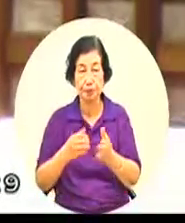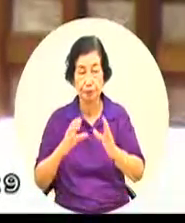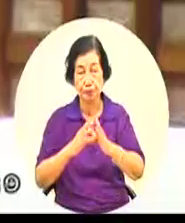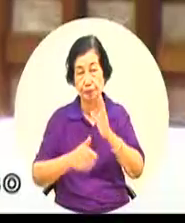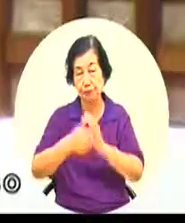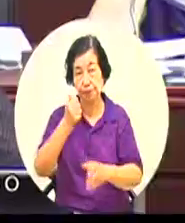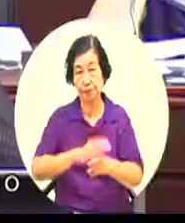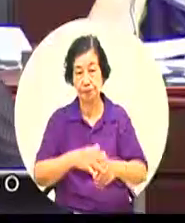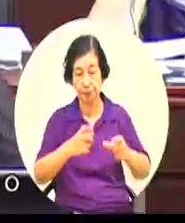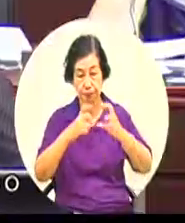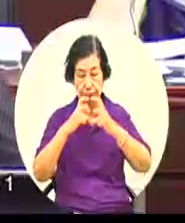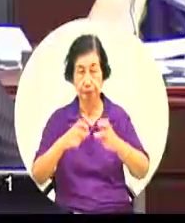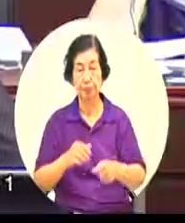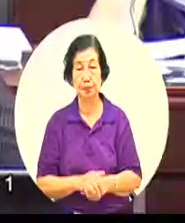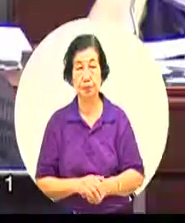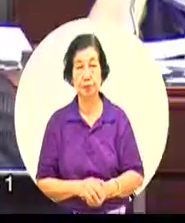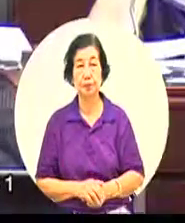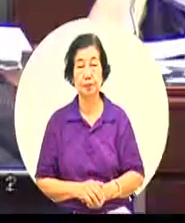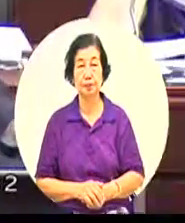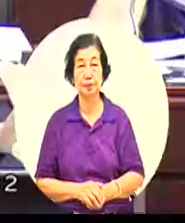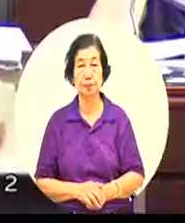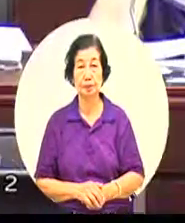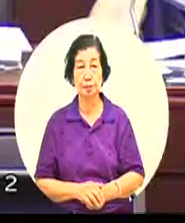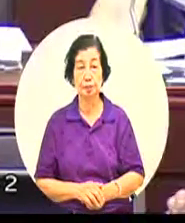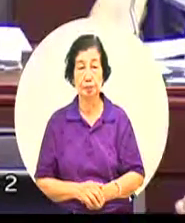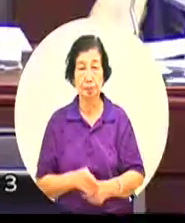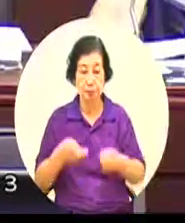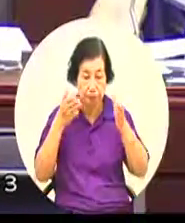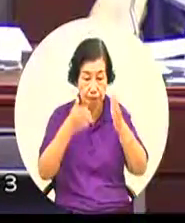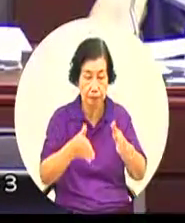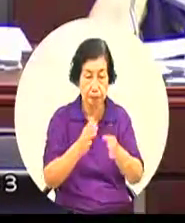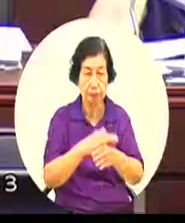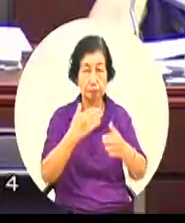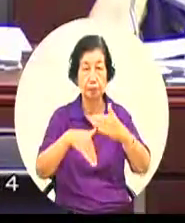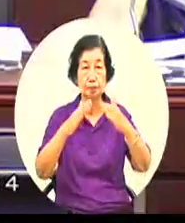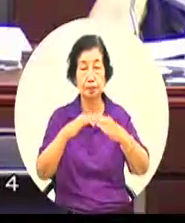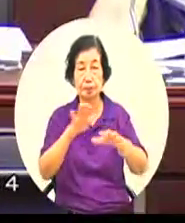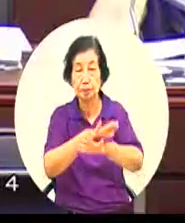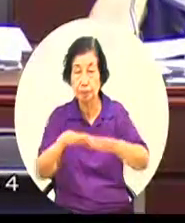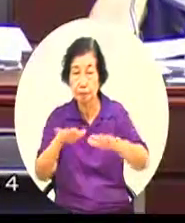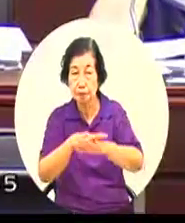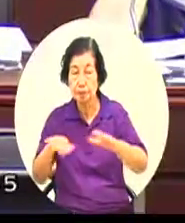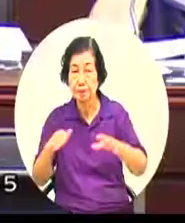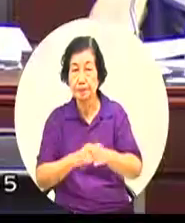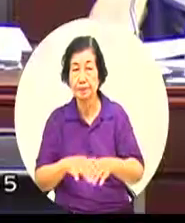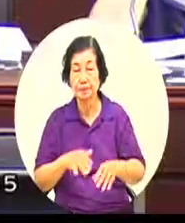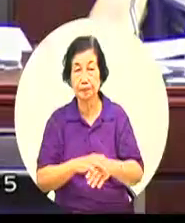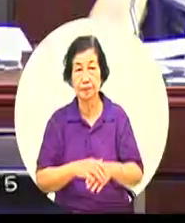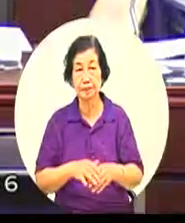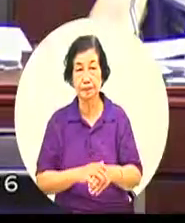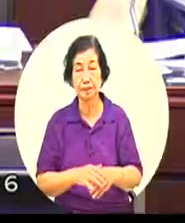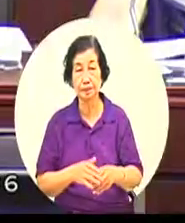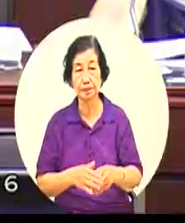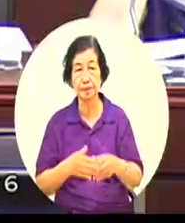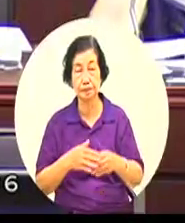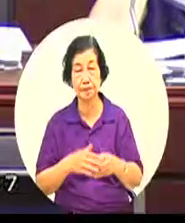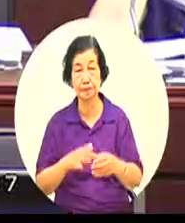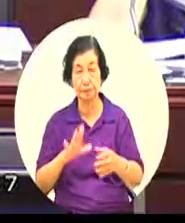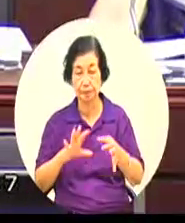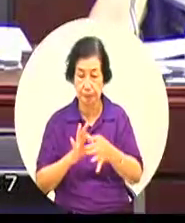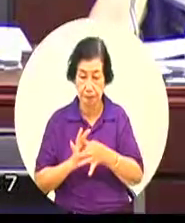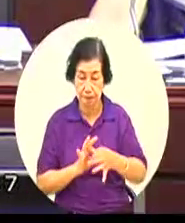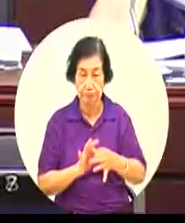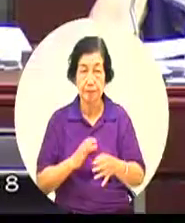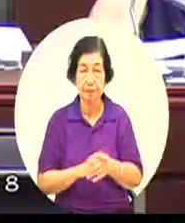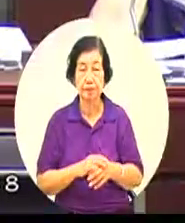答。 主席，谢谢中野对这个校园安全的这个关注，提供去年以来就发生了几次校安